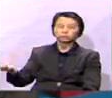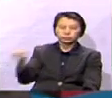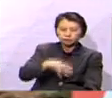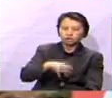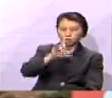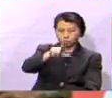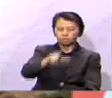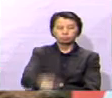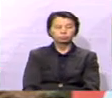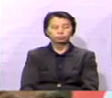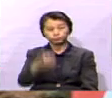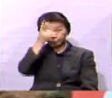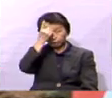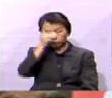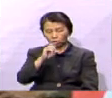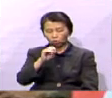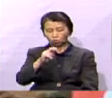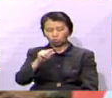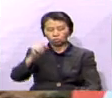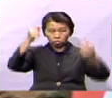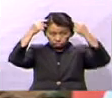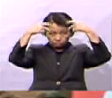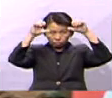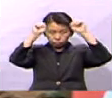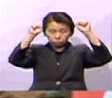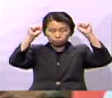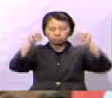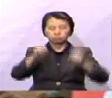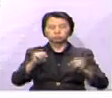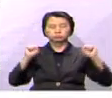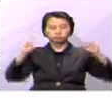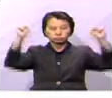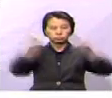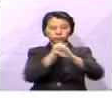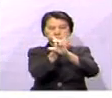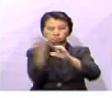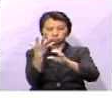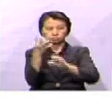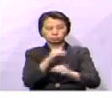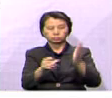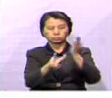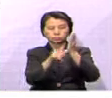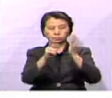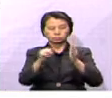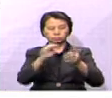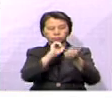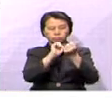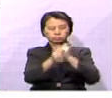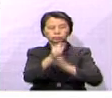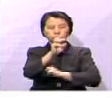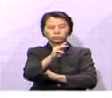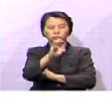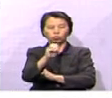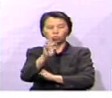lepas dat on yang juga presiden persekutuan angkat berat Commonwealth dan naib presiden Majlis olimpik Malaysia